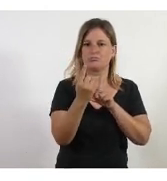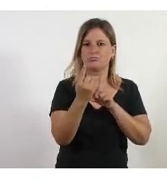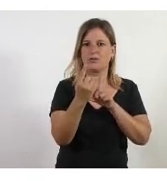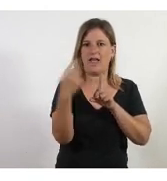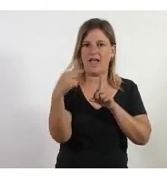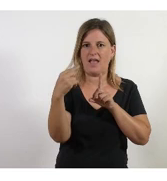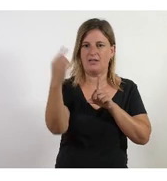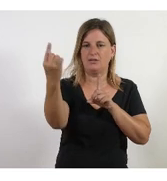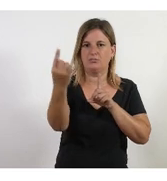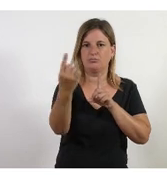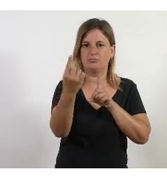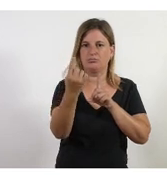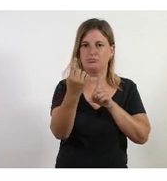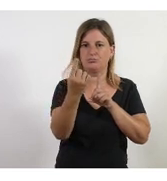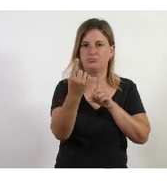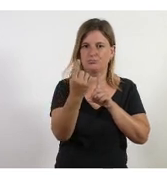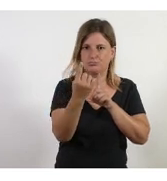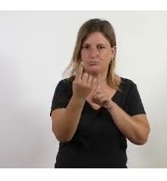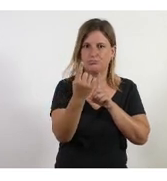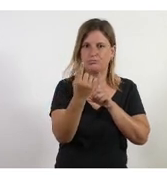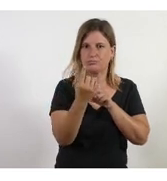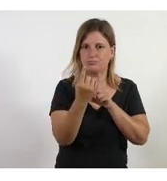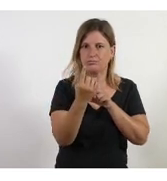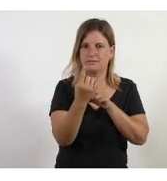S'acosta. S'acosta.